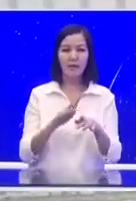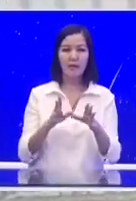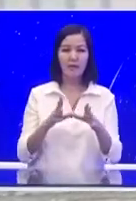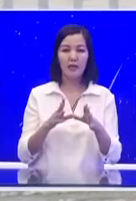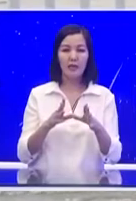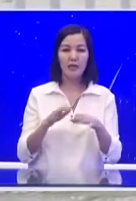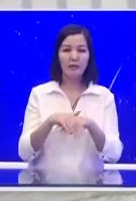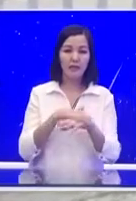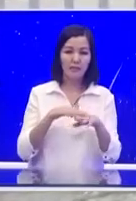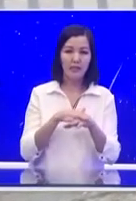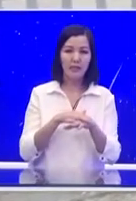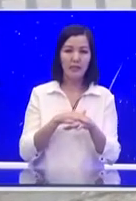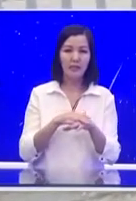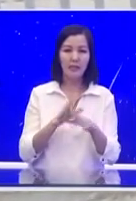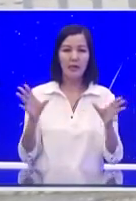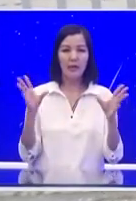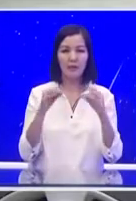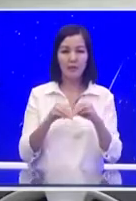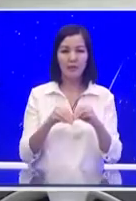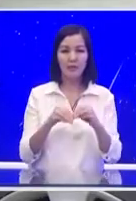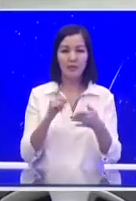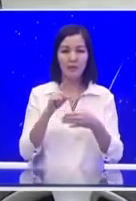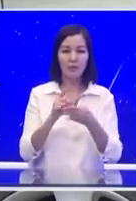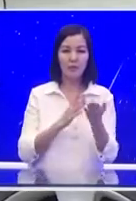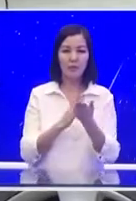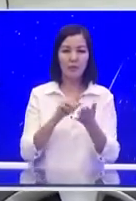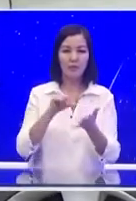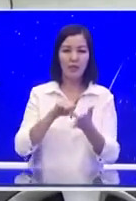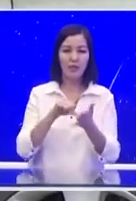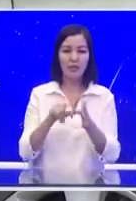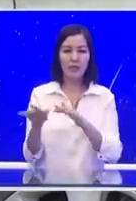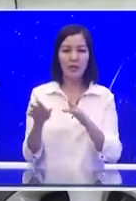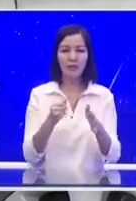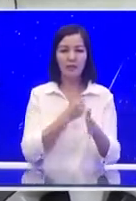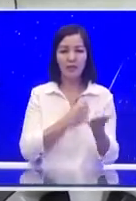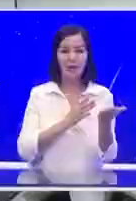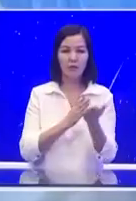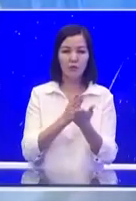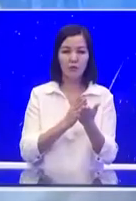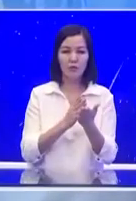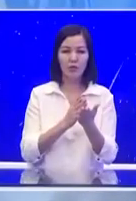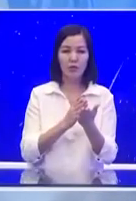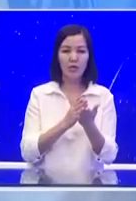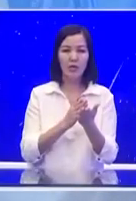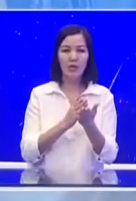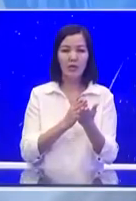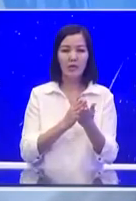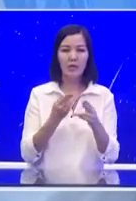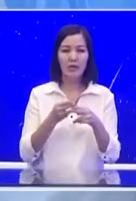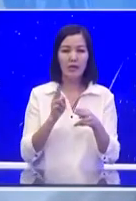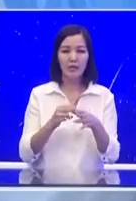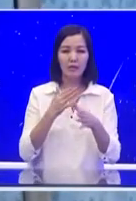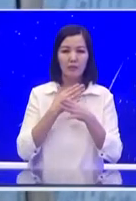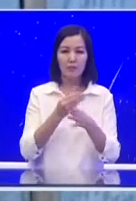уязвимым слоям населения объединила не только духовенство. Приняли участие в акции и военнослужащие Национальной гвардии. На этот раз помощь в